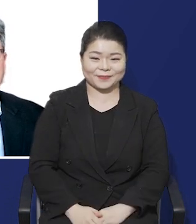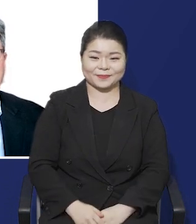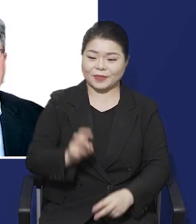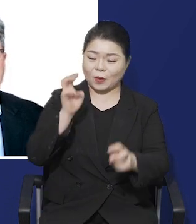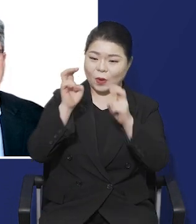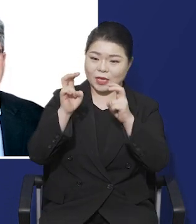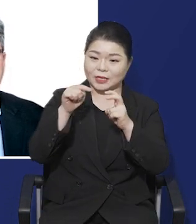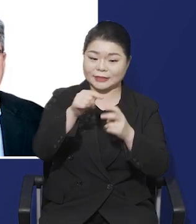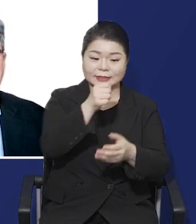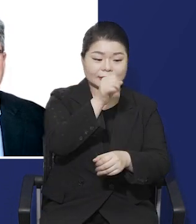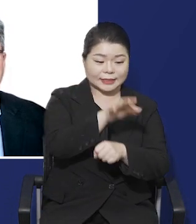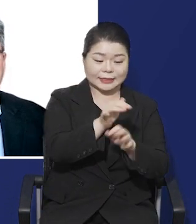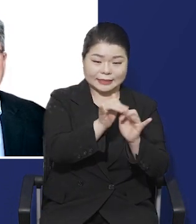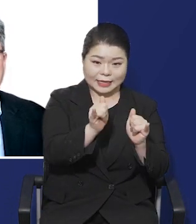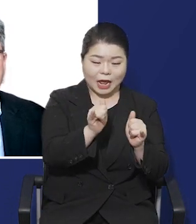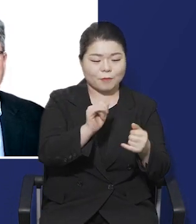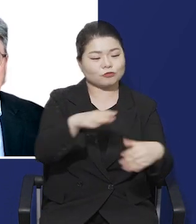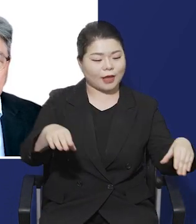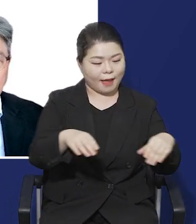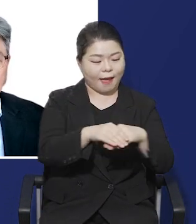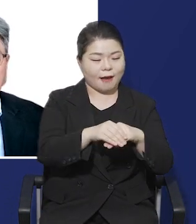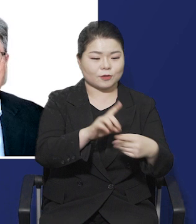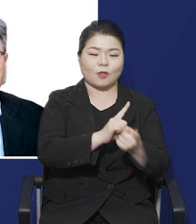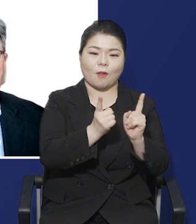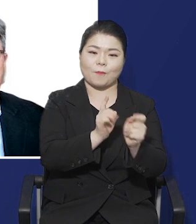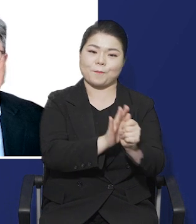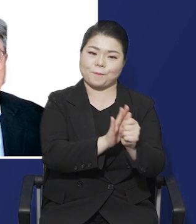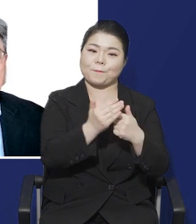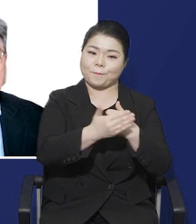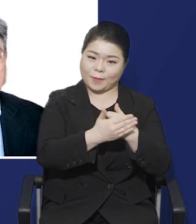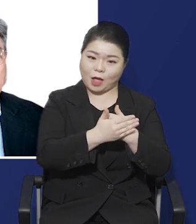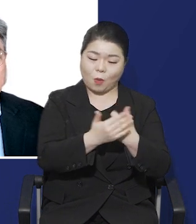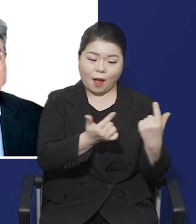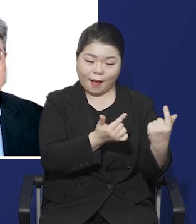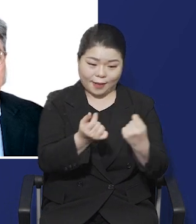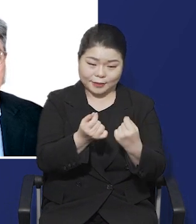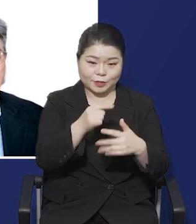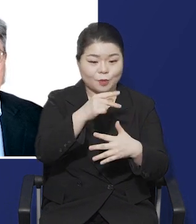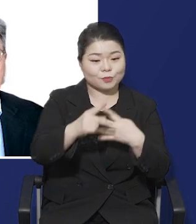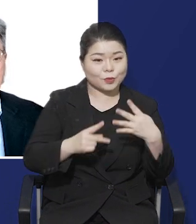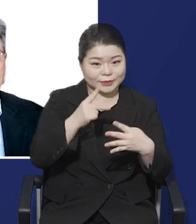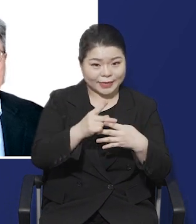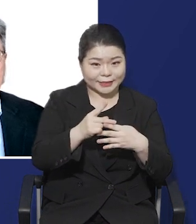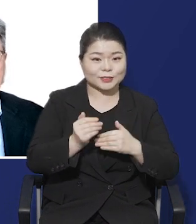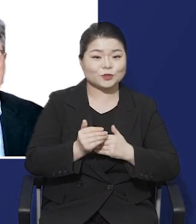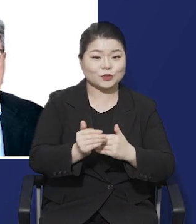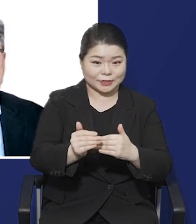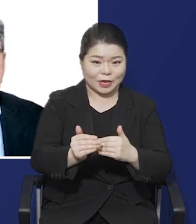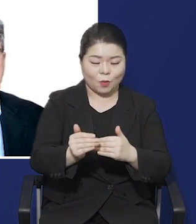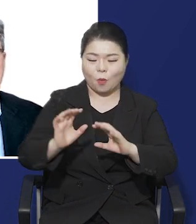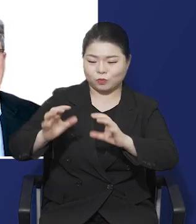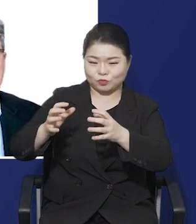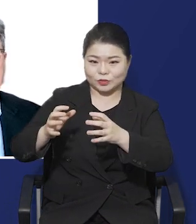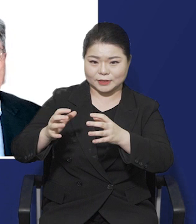기업은 해외 바이어를 파트너로 활용하여 상호 협력하고 공동의 프로젝트를 추진하고 국제적인